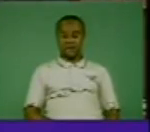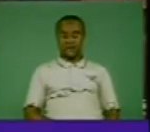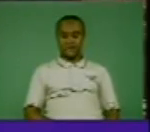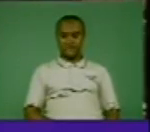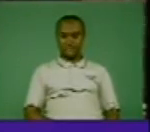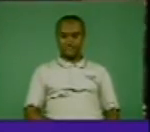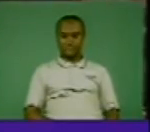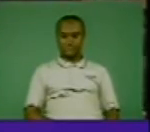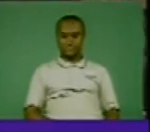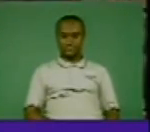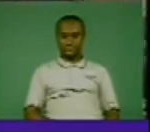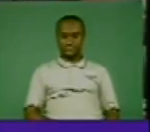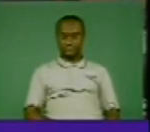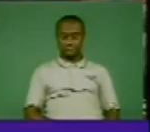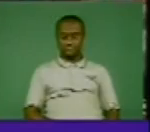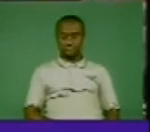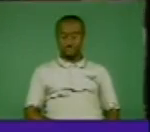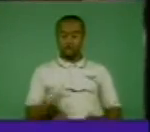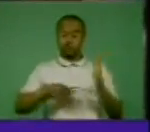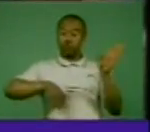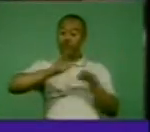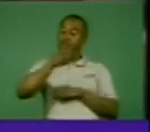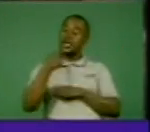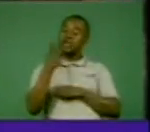Mheshimiwa, naomba turudi kwenye viti vyetu.